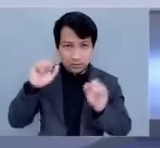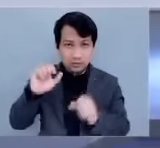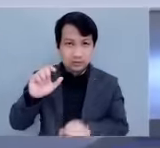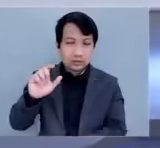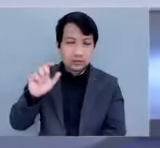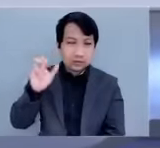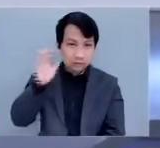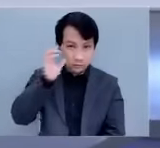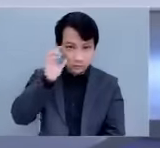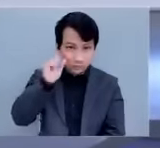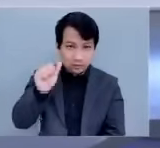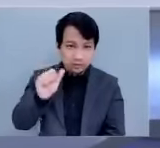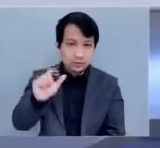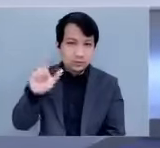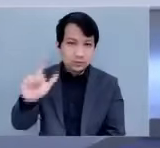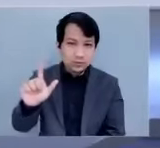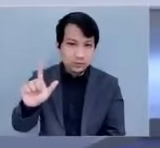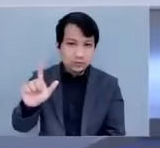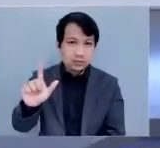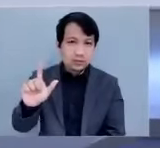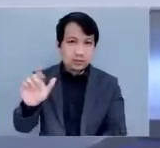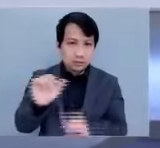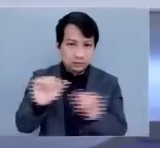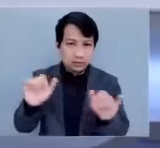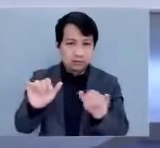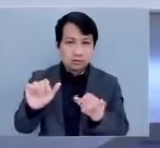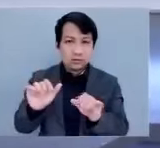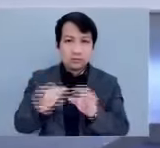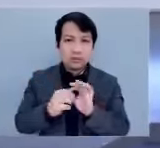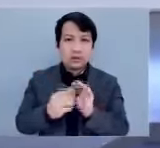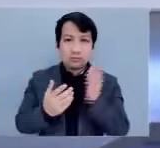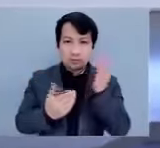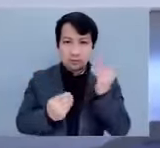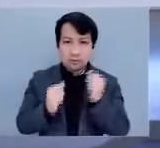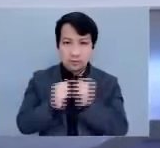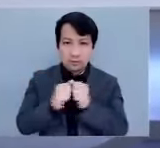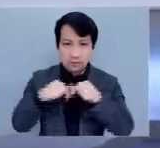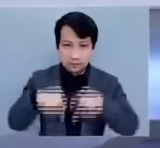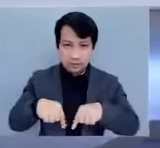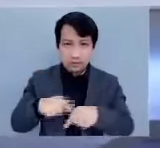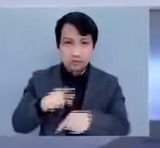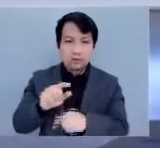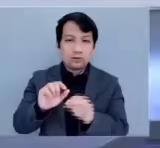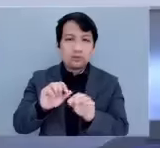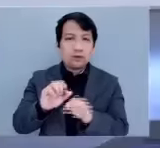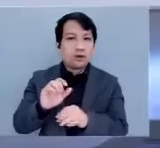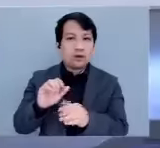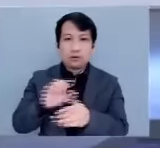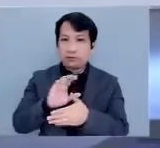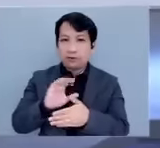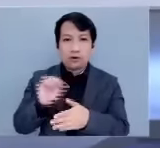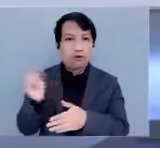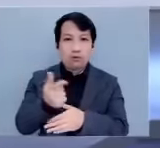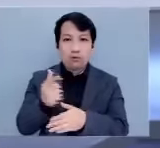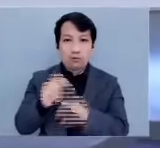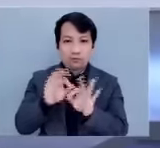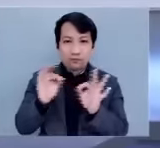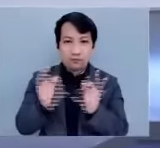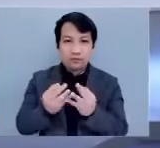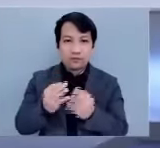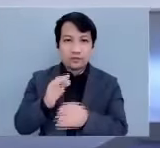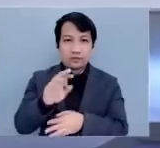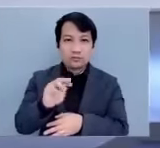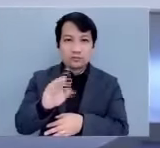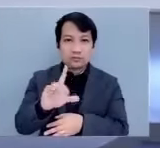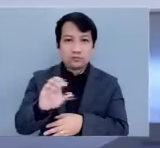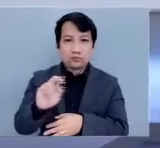sakit. At sa iba pang showbiz update, makakasama na natin ang buong pamilya Mulak dito sa TV5.